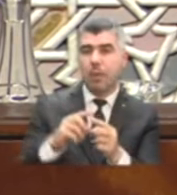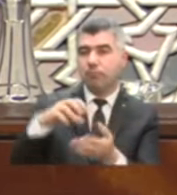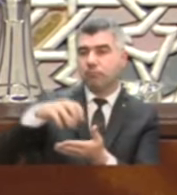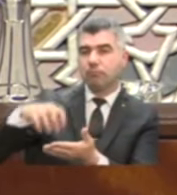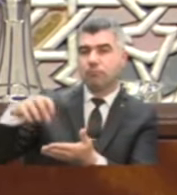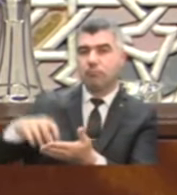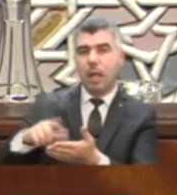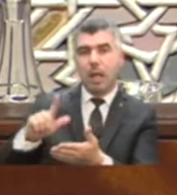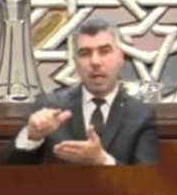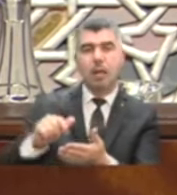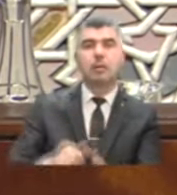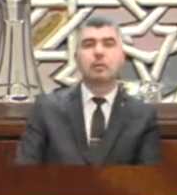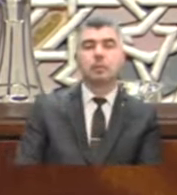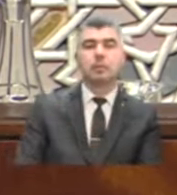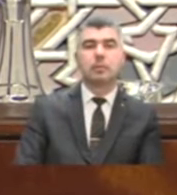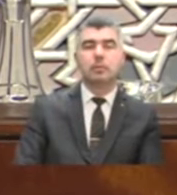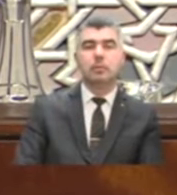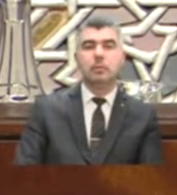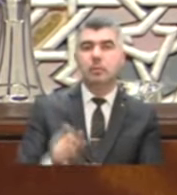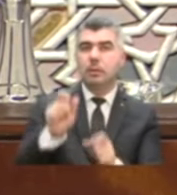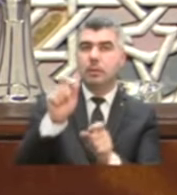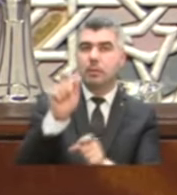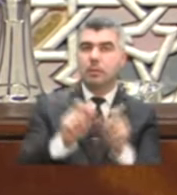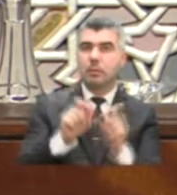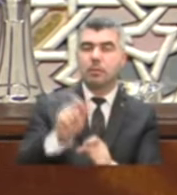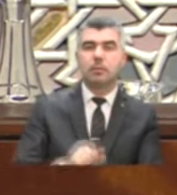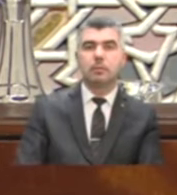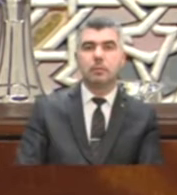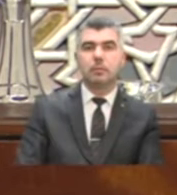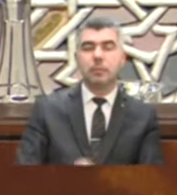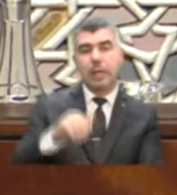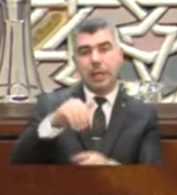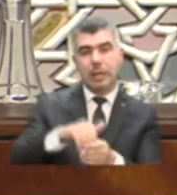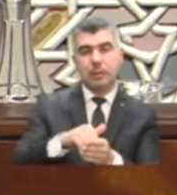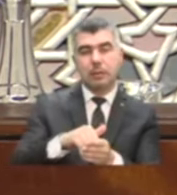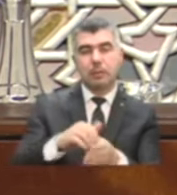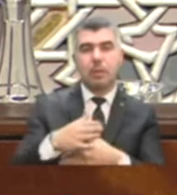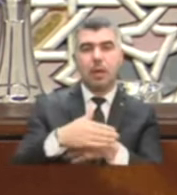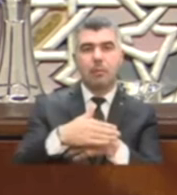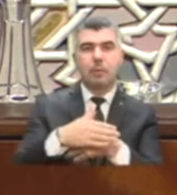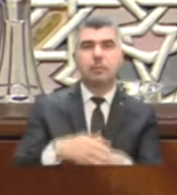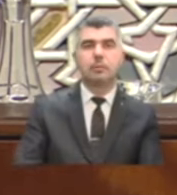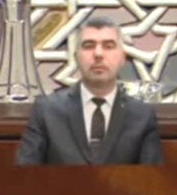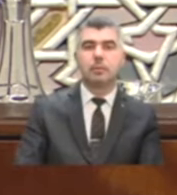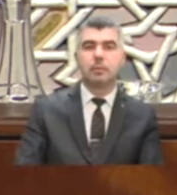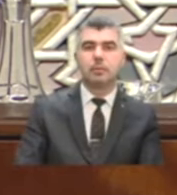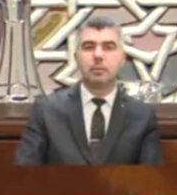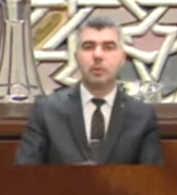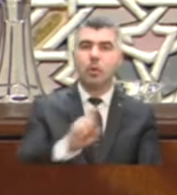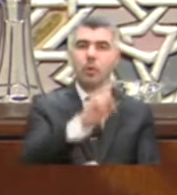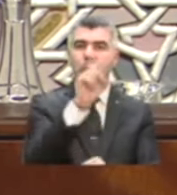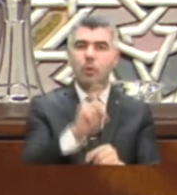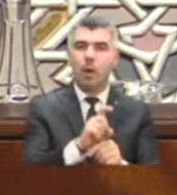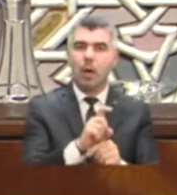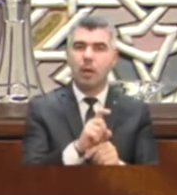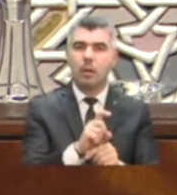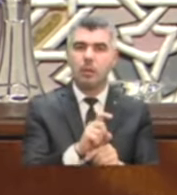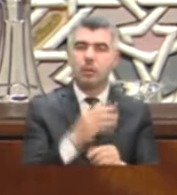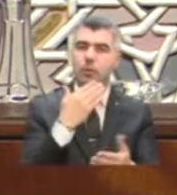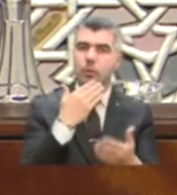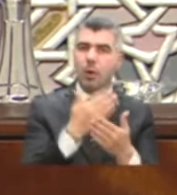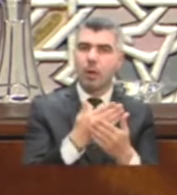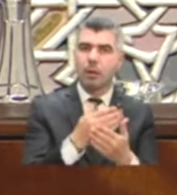العمومية. للسيدات والسادة النواب المحترمين من فريق التجمع الوطني للأحرار، فليتفضل أحد واضعي